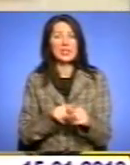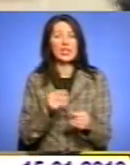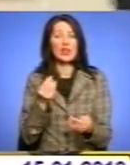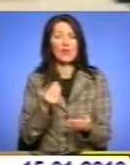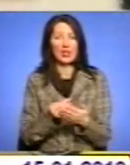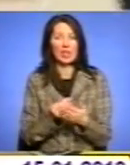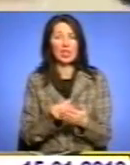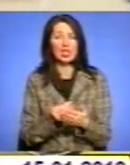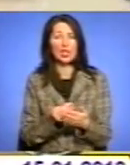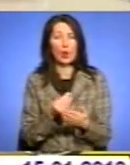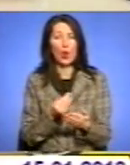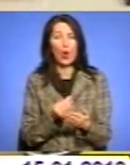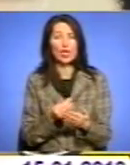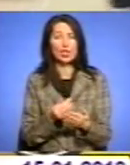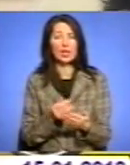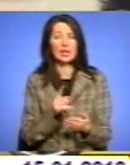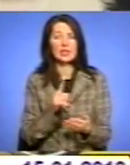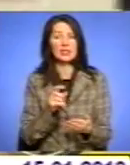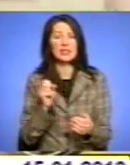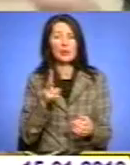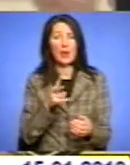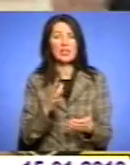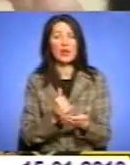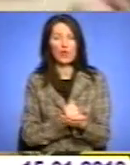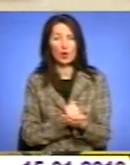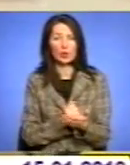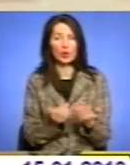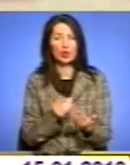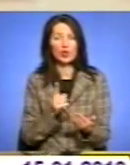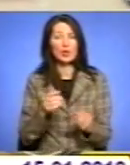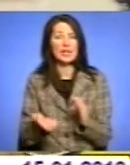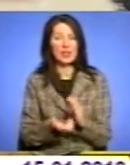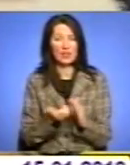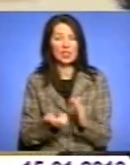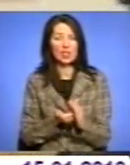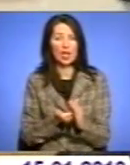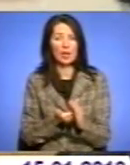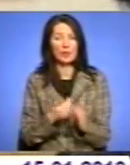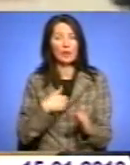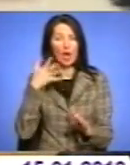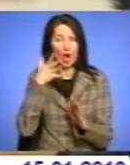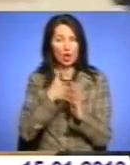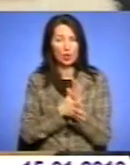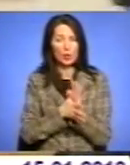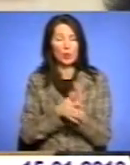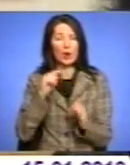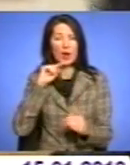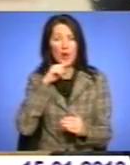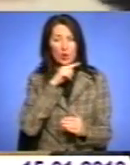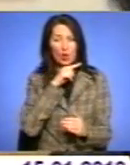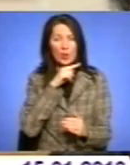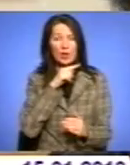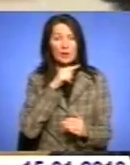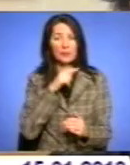фінанси, кошти із спецфонду, якщо чогось там не вистачає. Бо ми розуміємо,